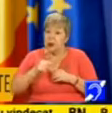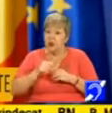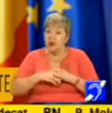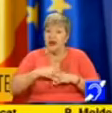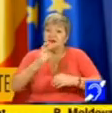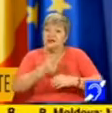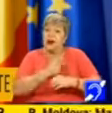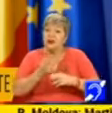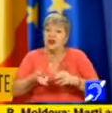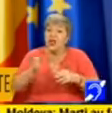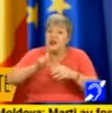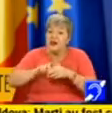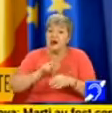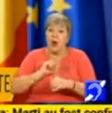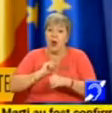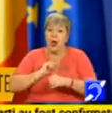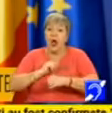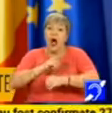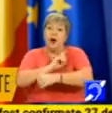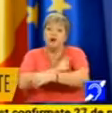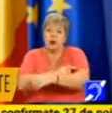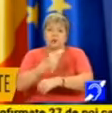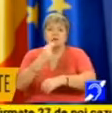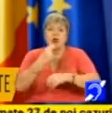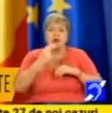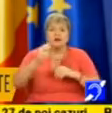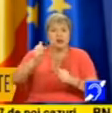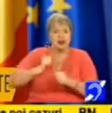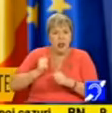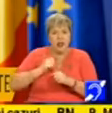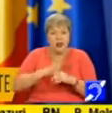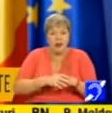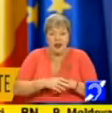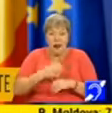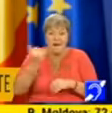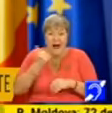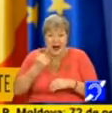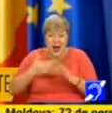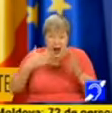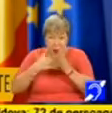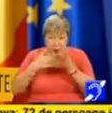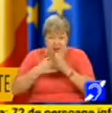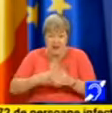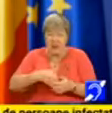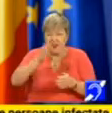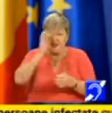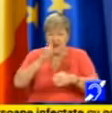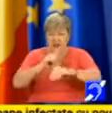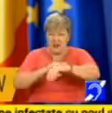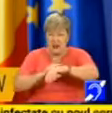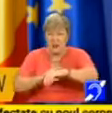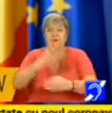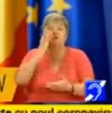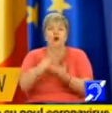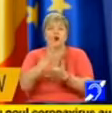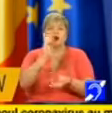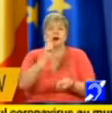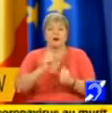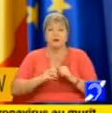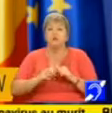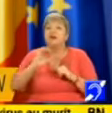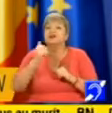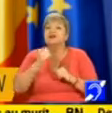iarăși autoritățile, în special poliția și jandarmeria, care au intervenit la timp și ferm. Și